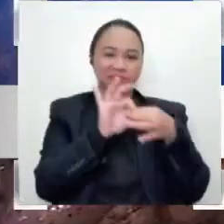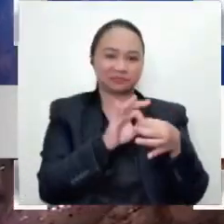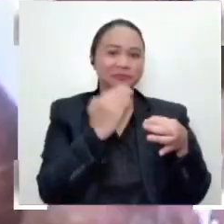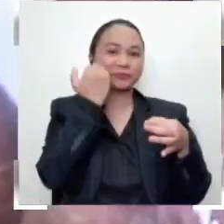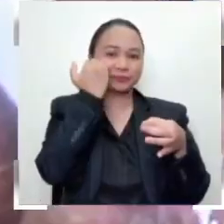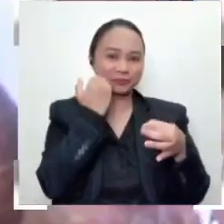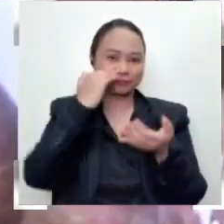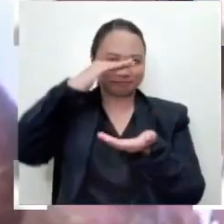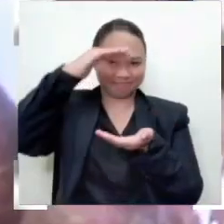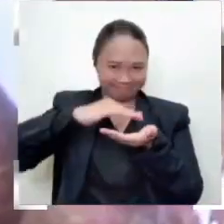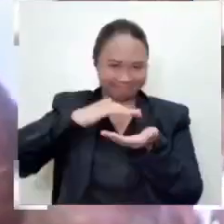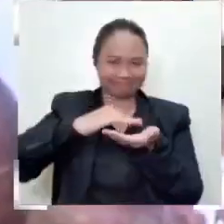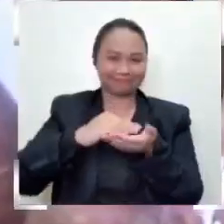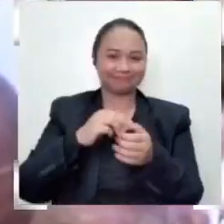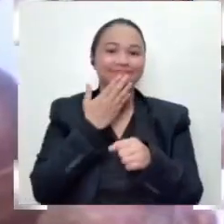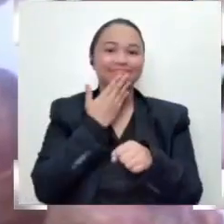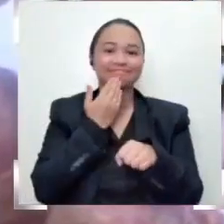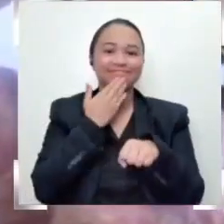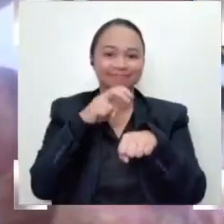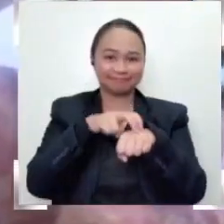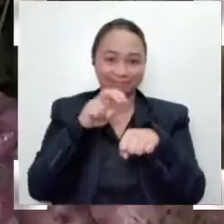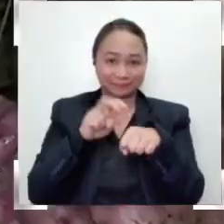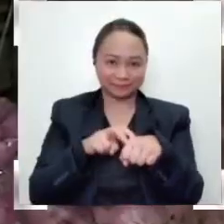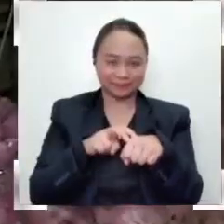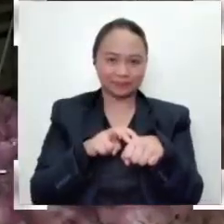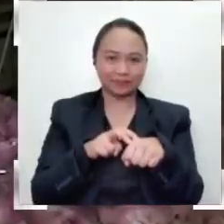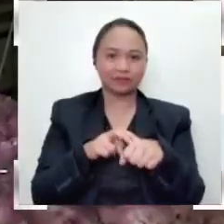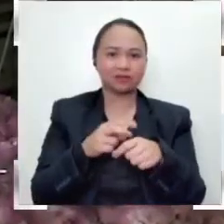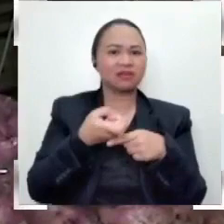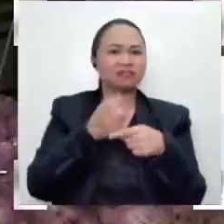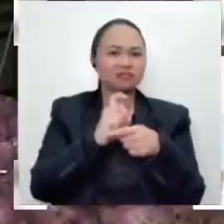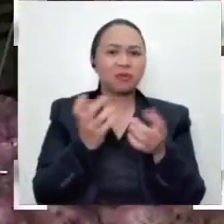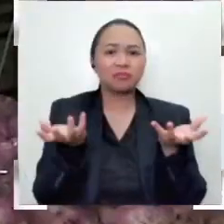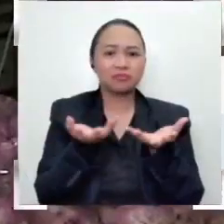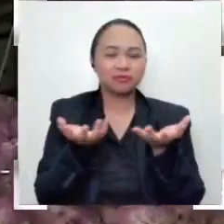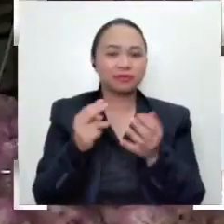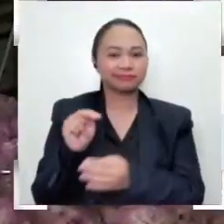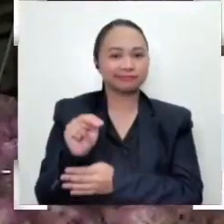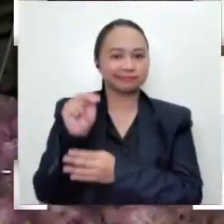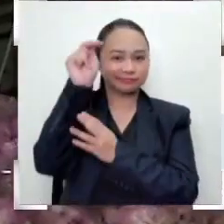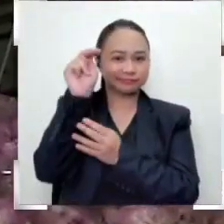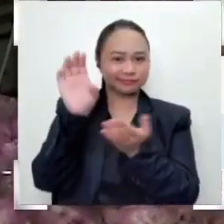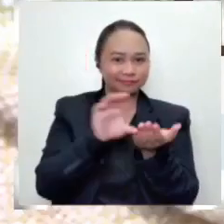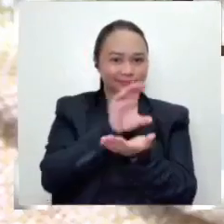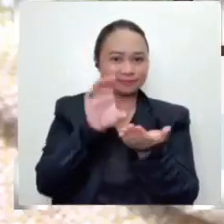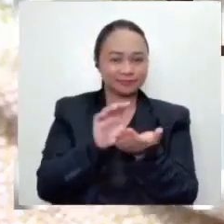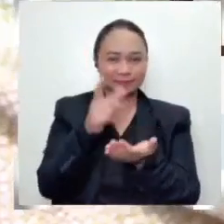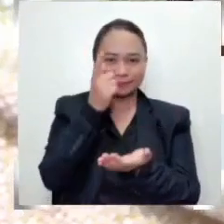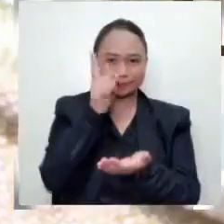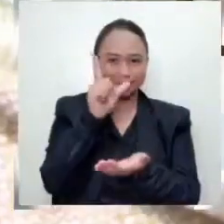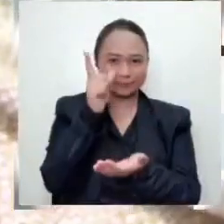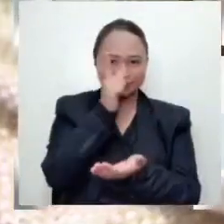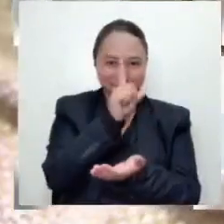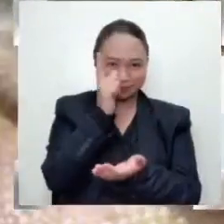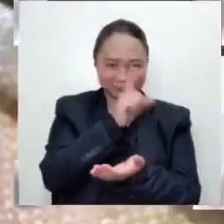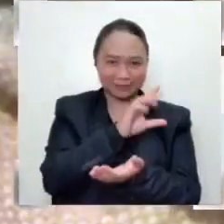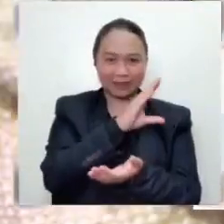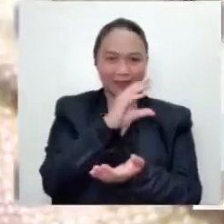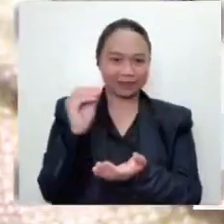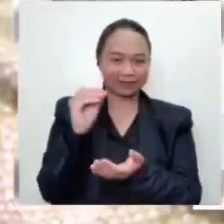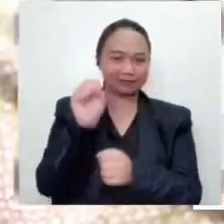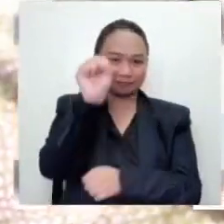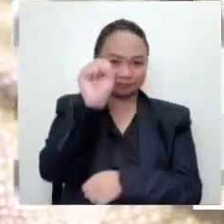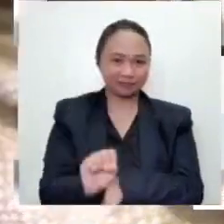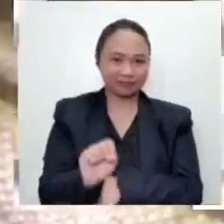kulang. Karaniwang galing daw ang mga kamote sa Northern at Central Luzon at Southern Tagalog. Tinamaan ng Bagyong Florita